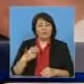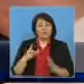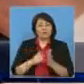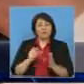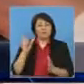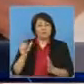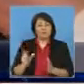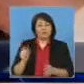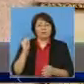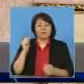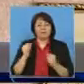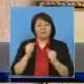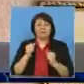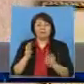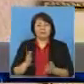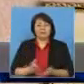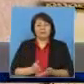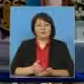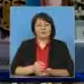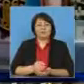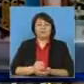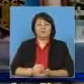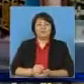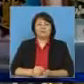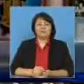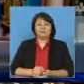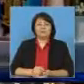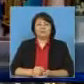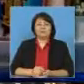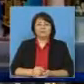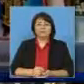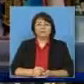ветеранов спорта. Мереке Амангельдахызы, Николай Сырбов, Руслан Ельтаев, телеканал Актобе.